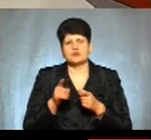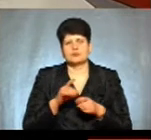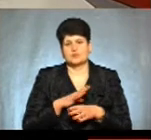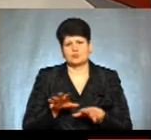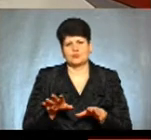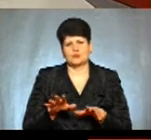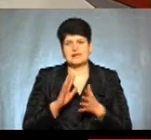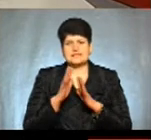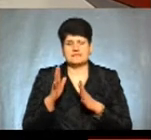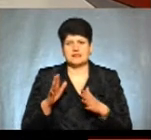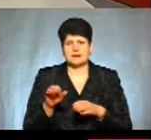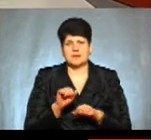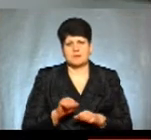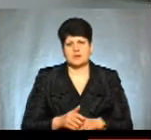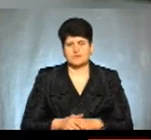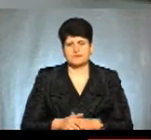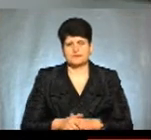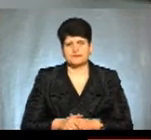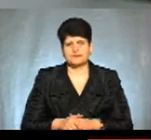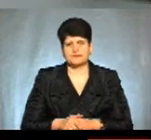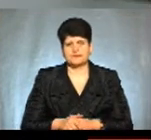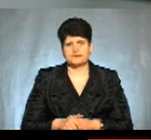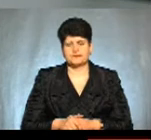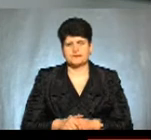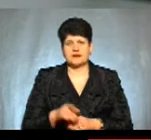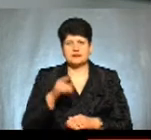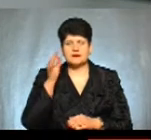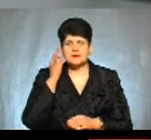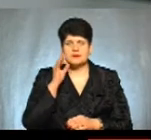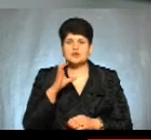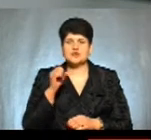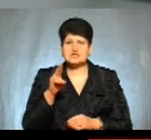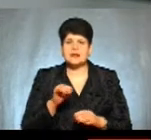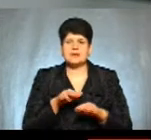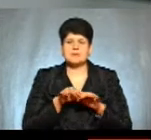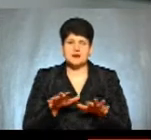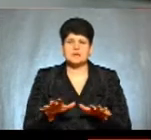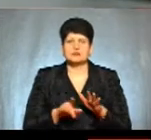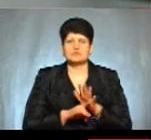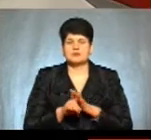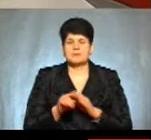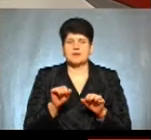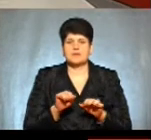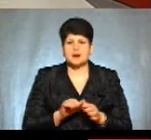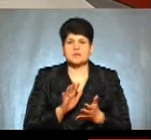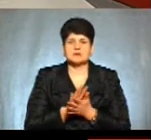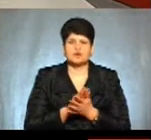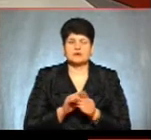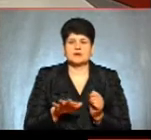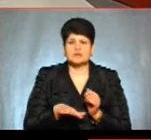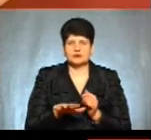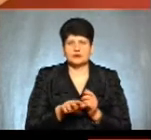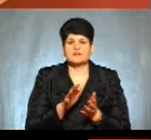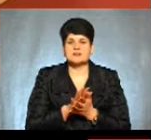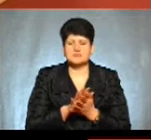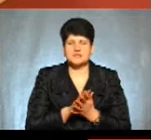було. Тобто лісівники прибирають? Лісівники, так, звичайно. Я нагадаю, що в соціальних мережах запустили челендж з прибирання забруднених територій від